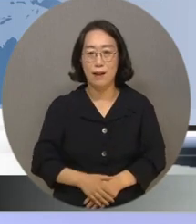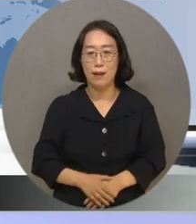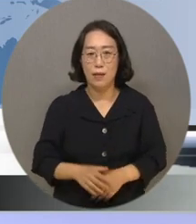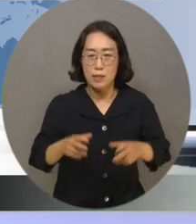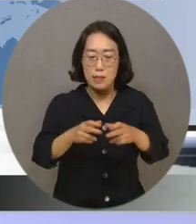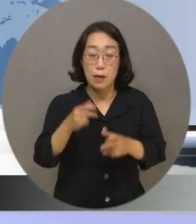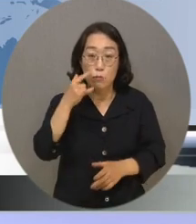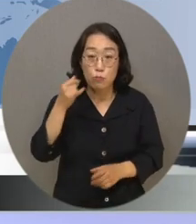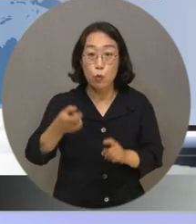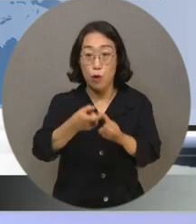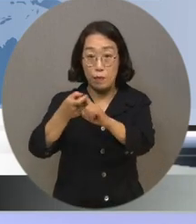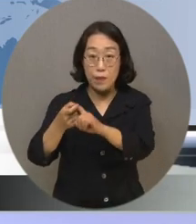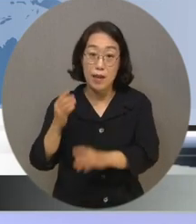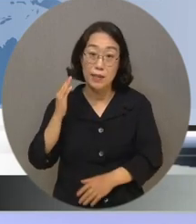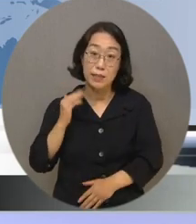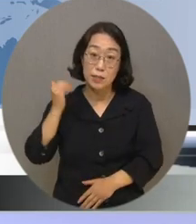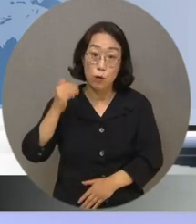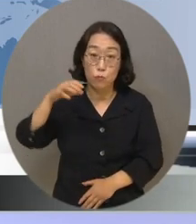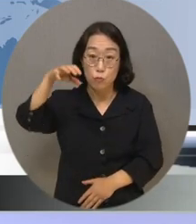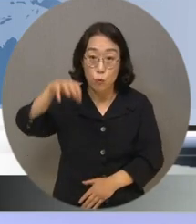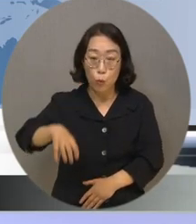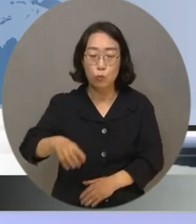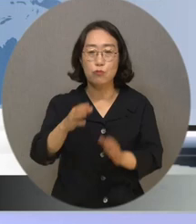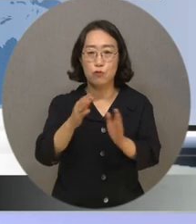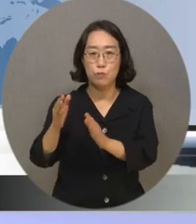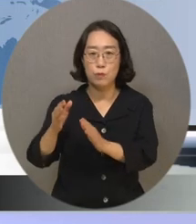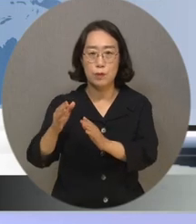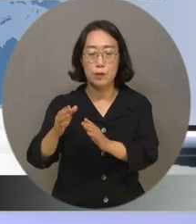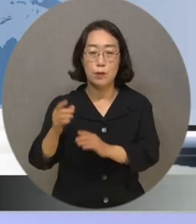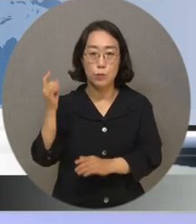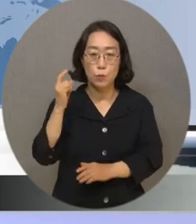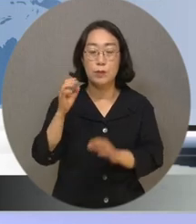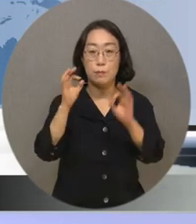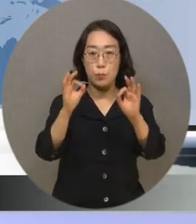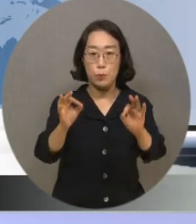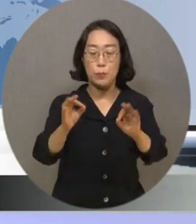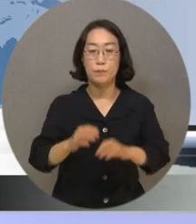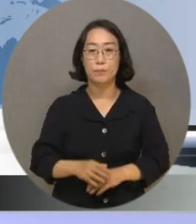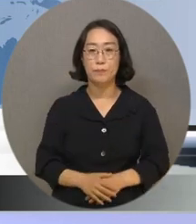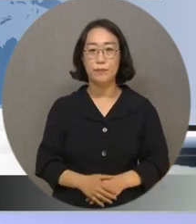장애인 부모연대 의정부지회가 주관한 행사인데요. 정운성 기자가 소개합니다.